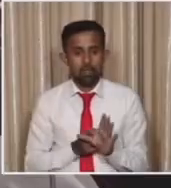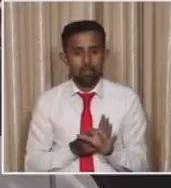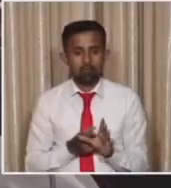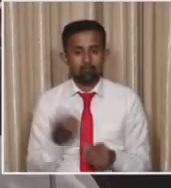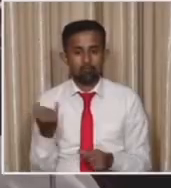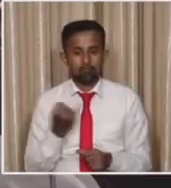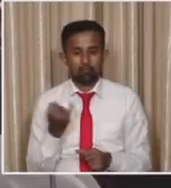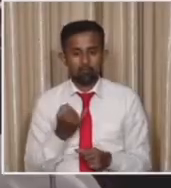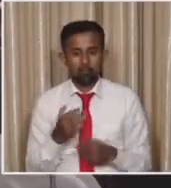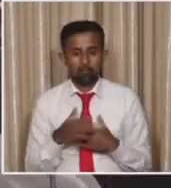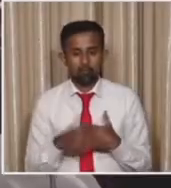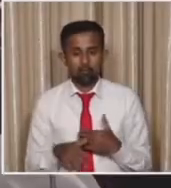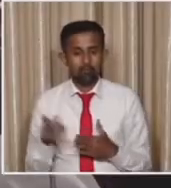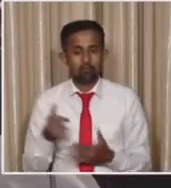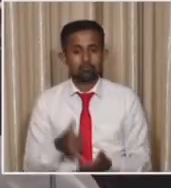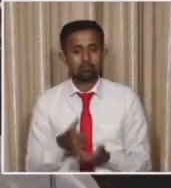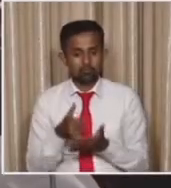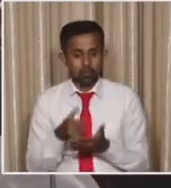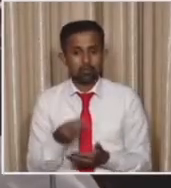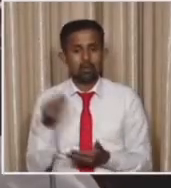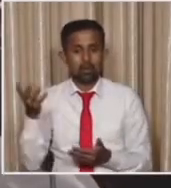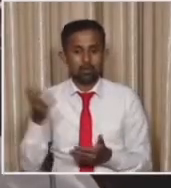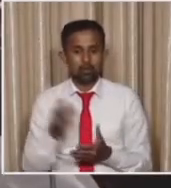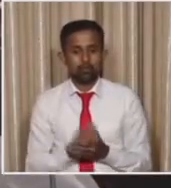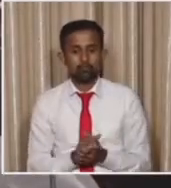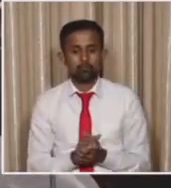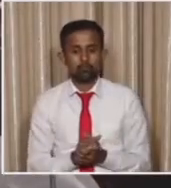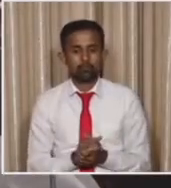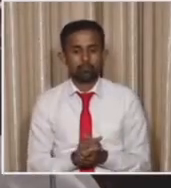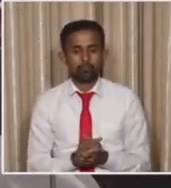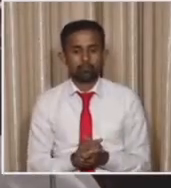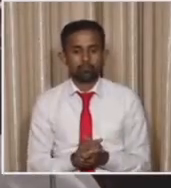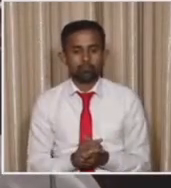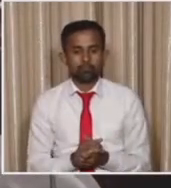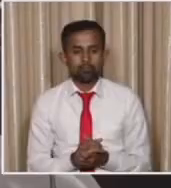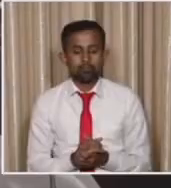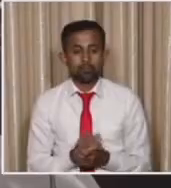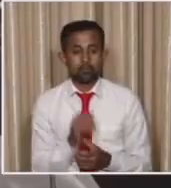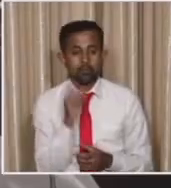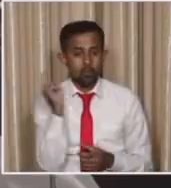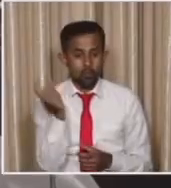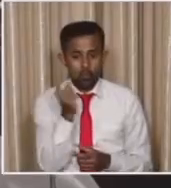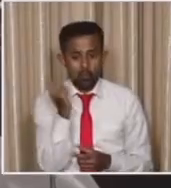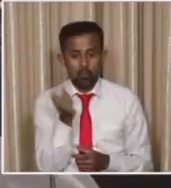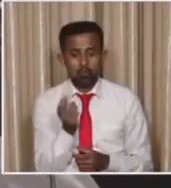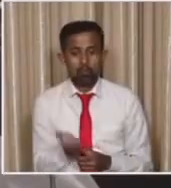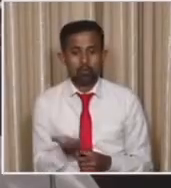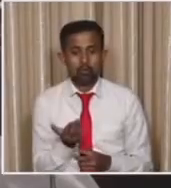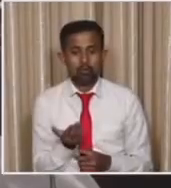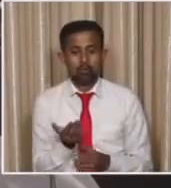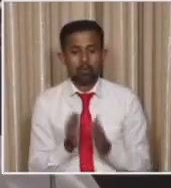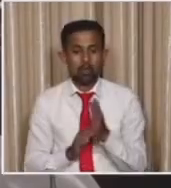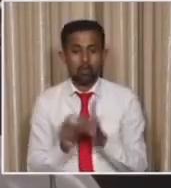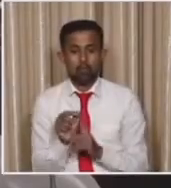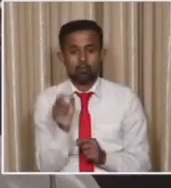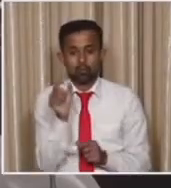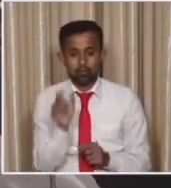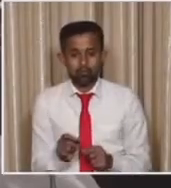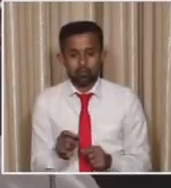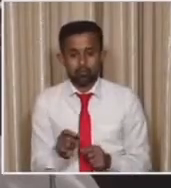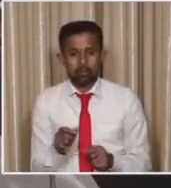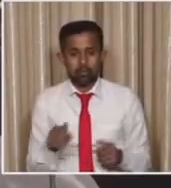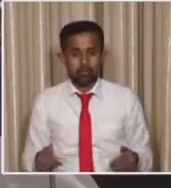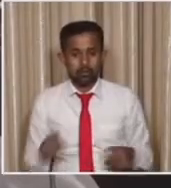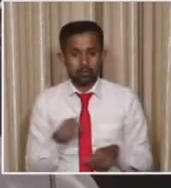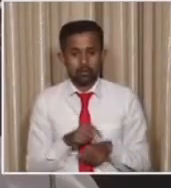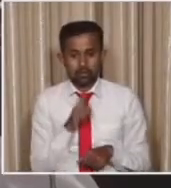itu bandu nisa un tagi mukut laba denno na. Iting me gaveshne itu. Garu amatnya tuh mani, dengkian